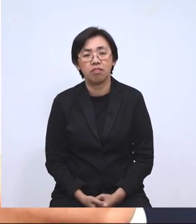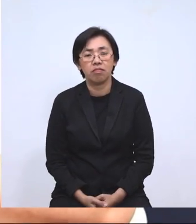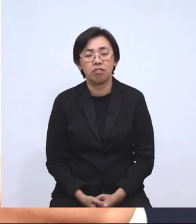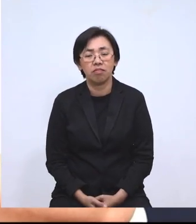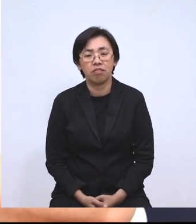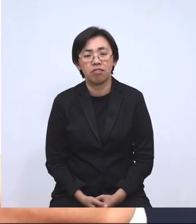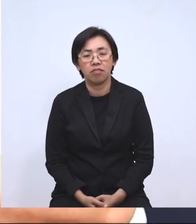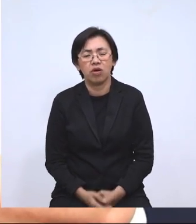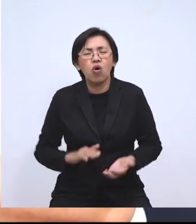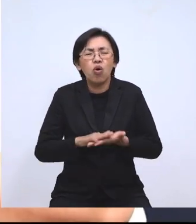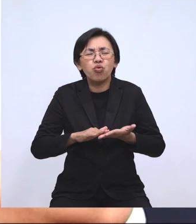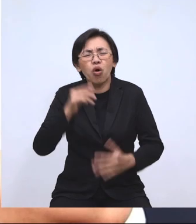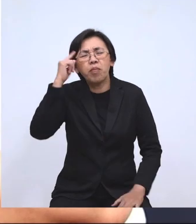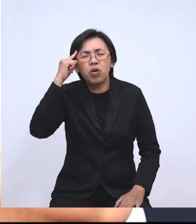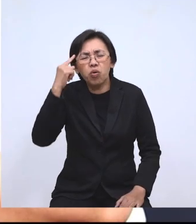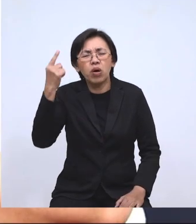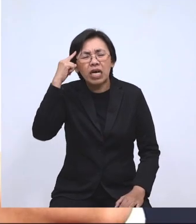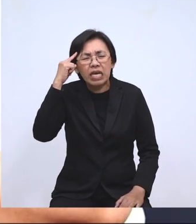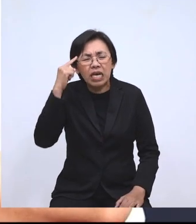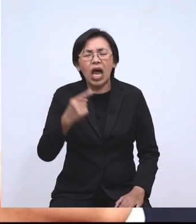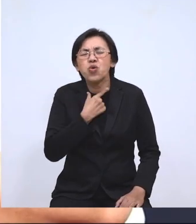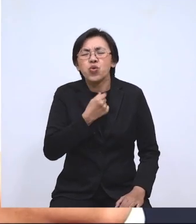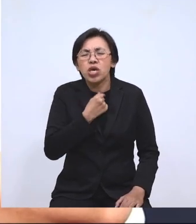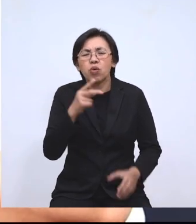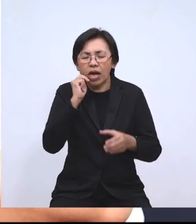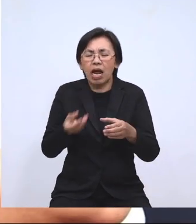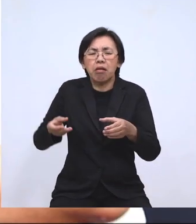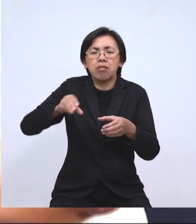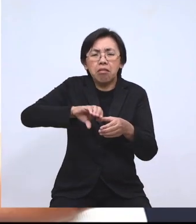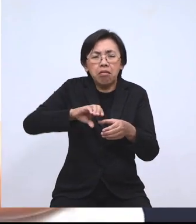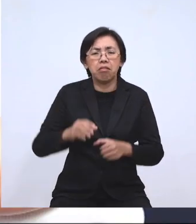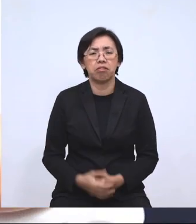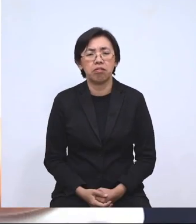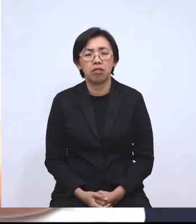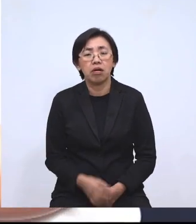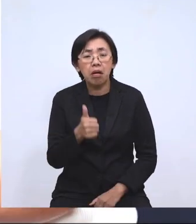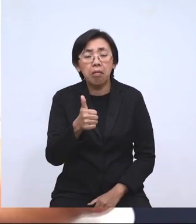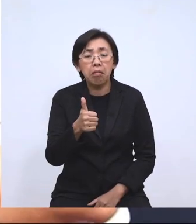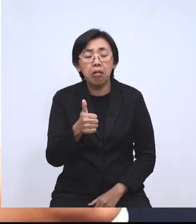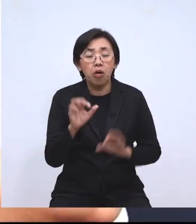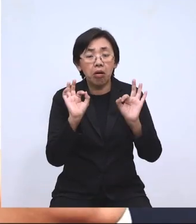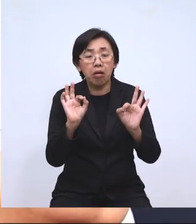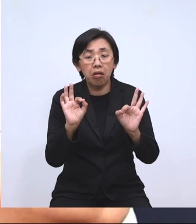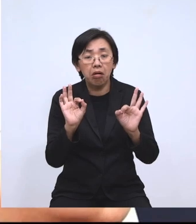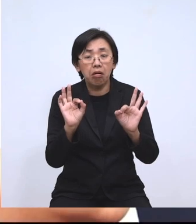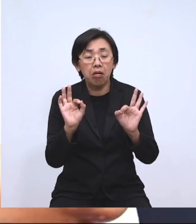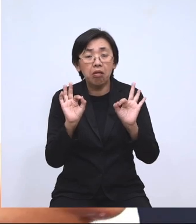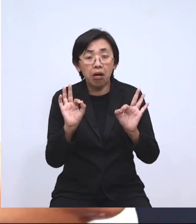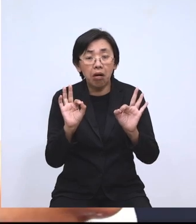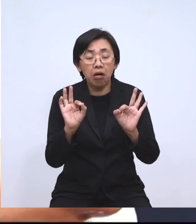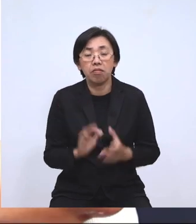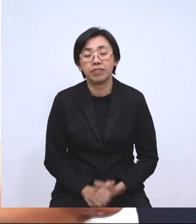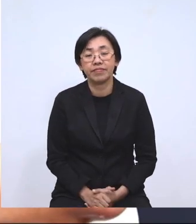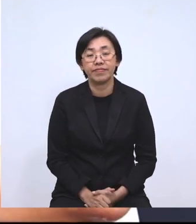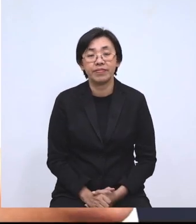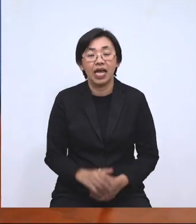า ขวานขอโทษขวานไม่รู้ว่ามอสจะไม่เอาอีกก็เห็นมอสดูหิวอ่ะได้ไหมโอเคนะม